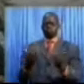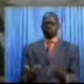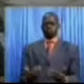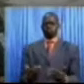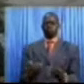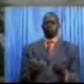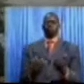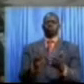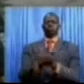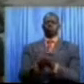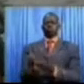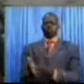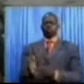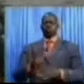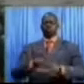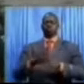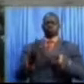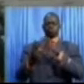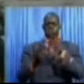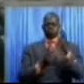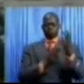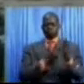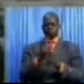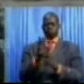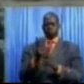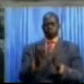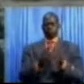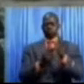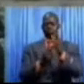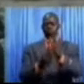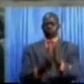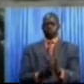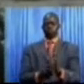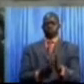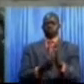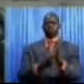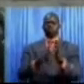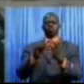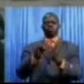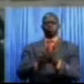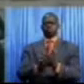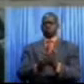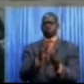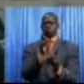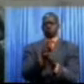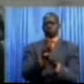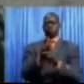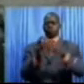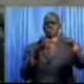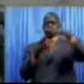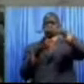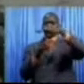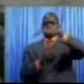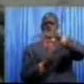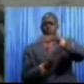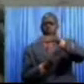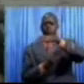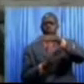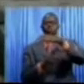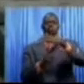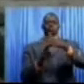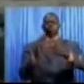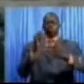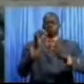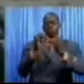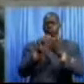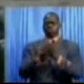par la suite, les vérifications vont nous démontrer que c'est effectivement la petitesse du pont. Si c'est le cas, il faudra qu'on envisage